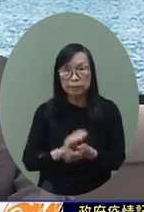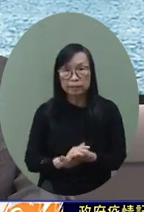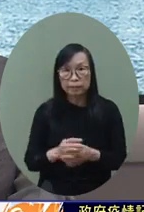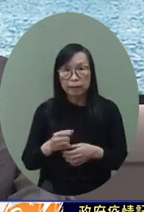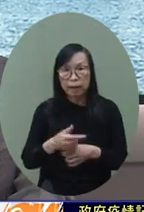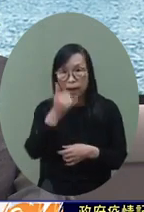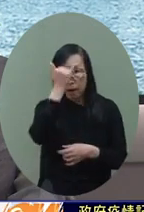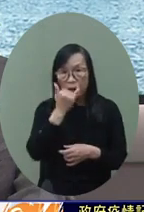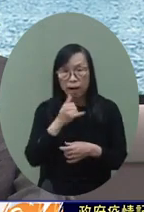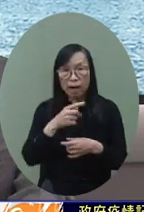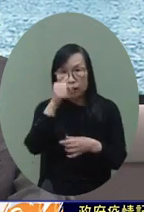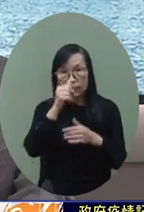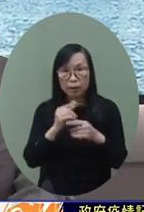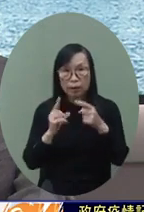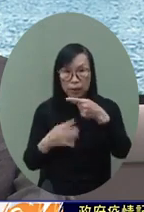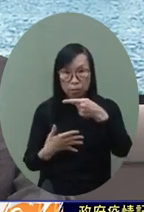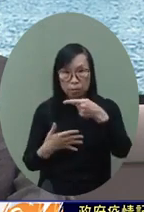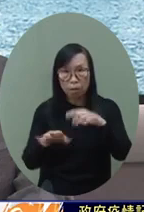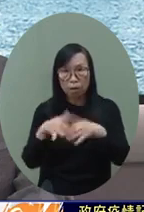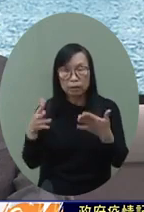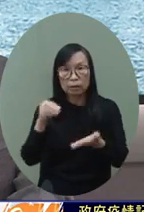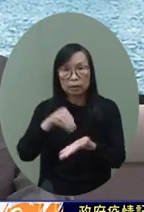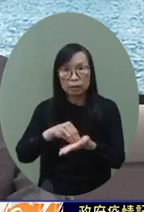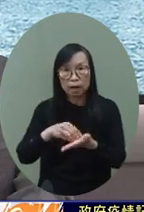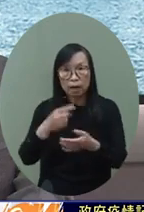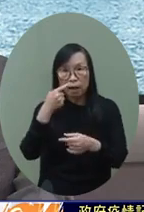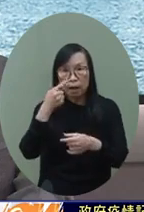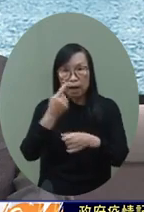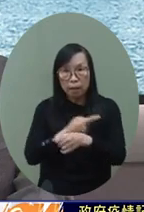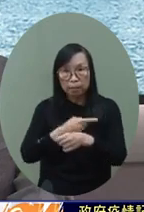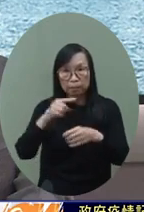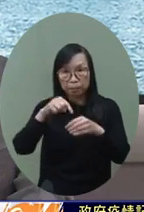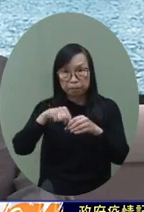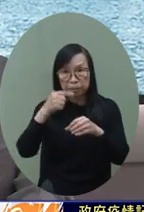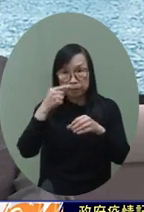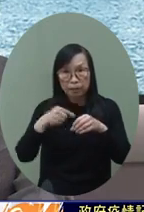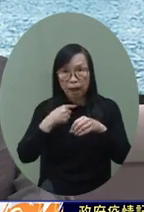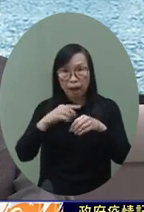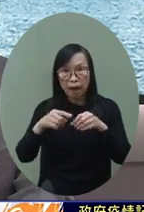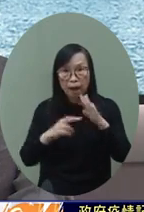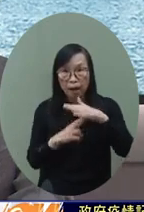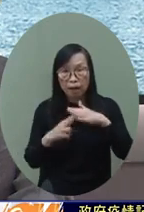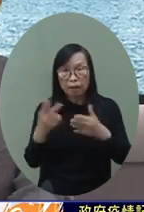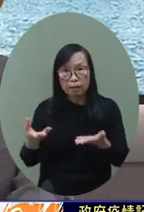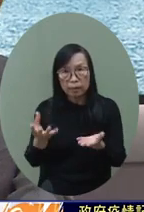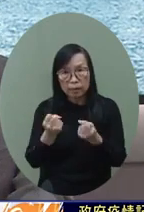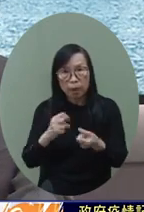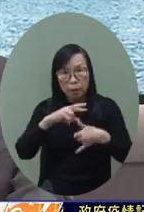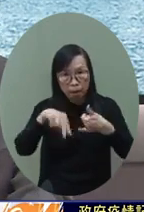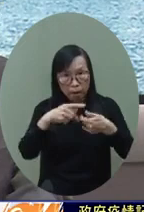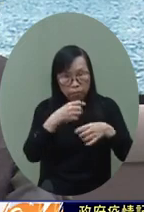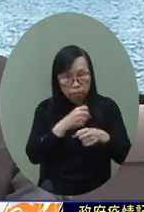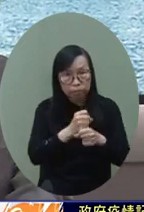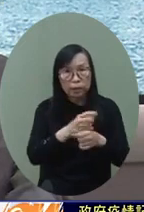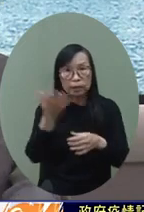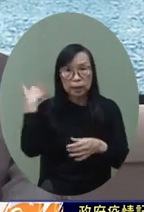嘉烈醫院咧，喺1月5日就開始設立咗流動嘅檢測站，俾同事咧接受呢個病毒檢測。